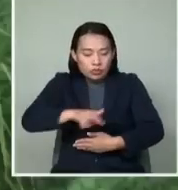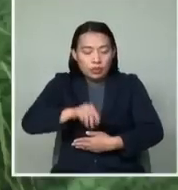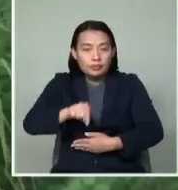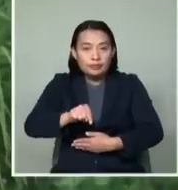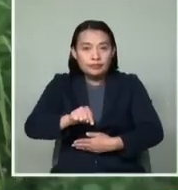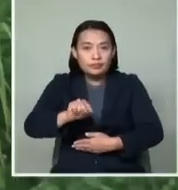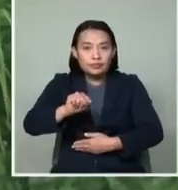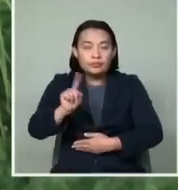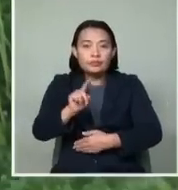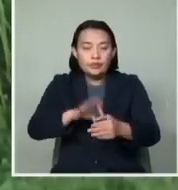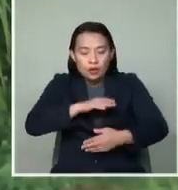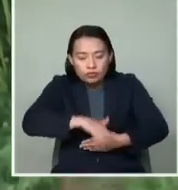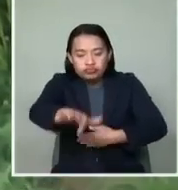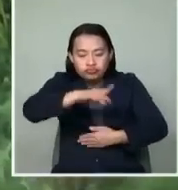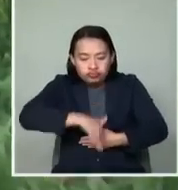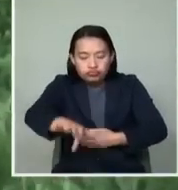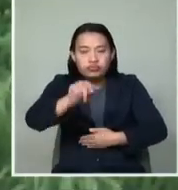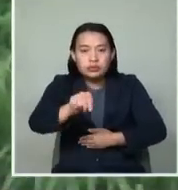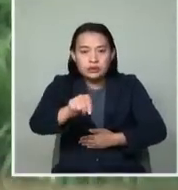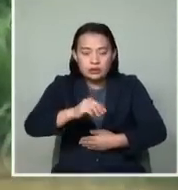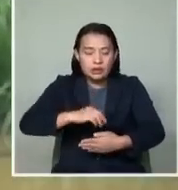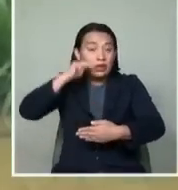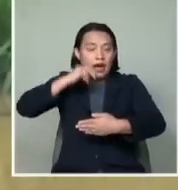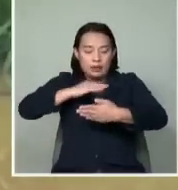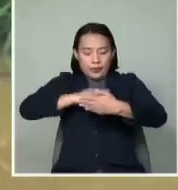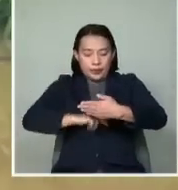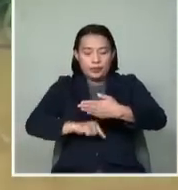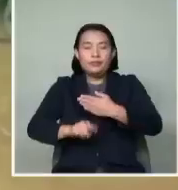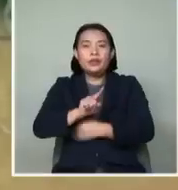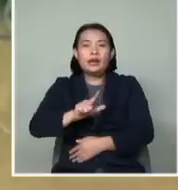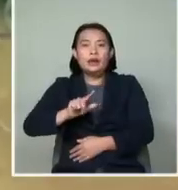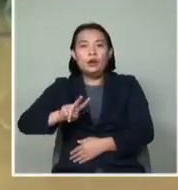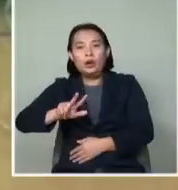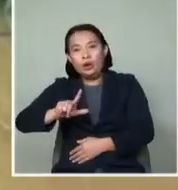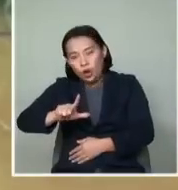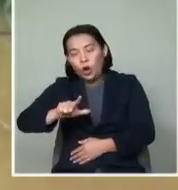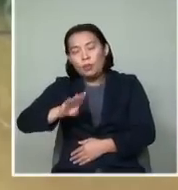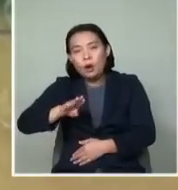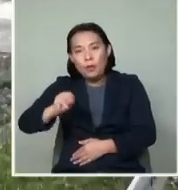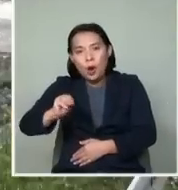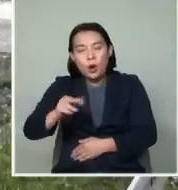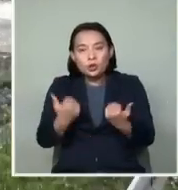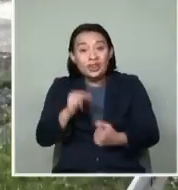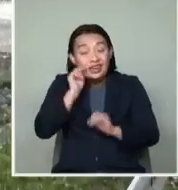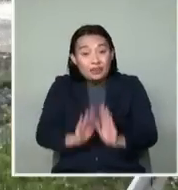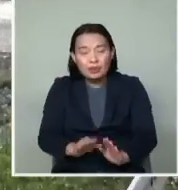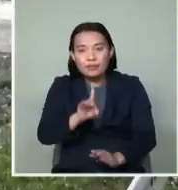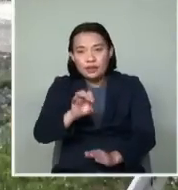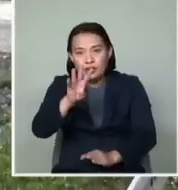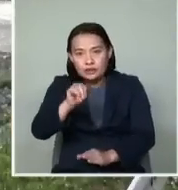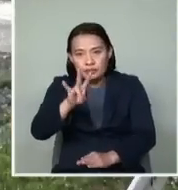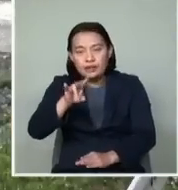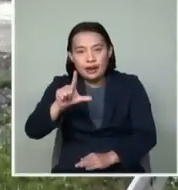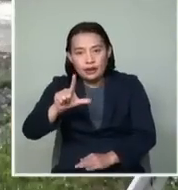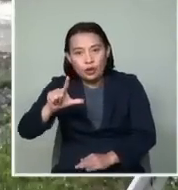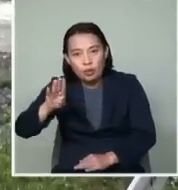ำพระเพลิงต่อเนื่องทำให้ปริมาณน้ำในเขื่อนลดลงไป1ล้านลูกบาศก์เมตรหรือว่าตอนนี้มีน้ำอยู่ในเขื่อน147ล้านลูกบาศก์เมตร